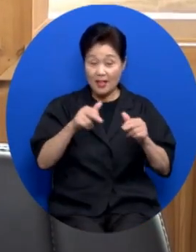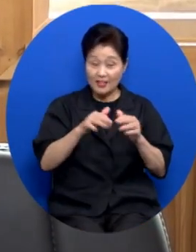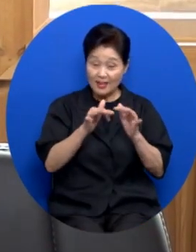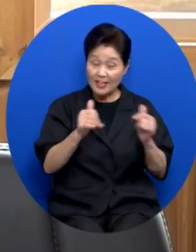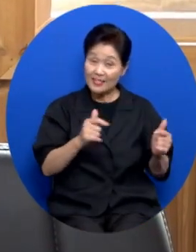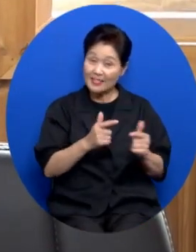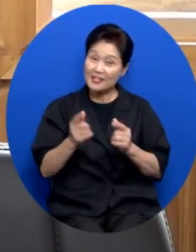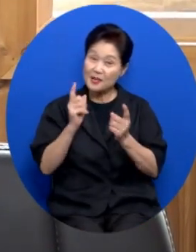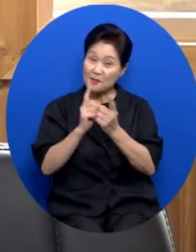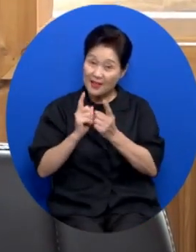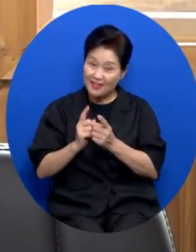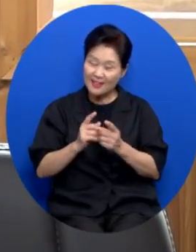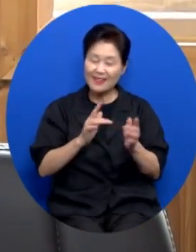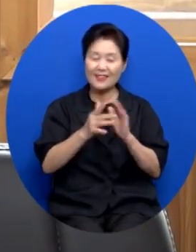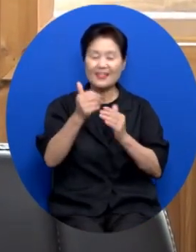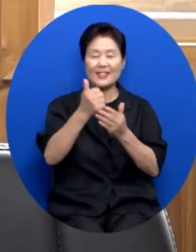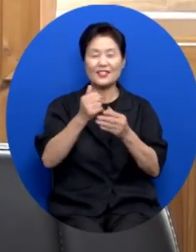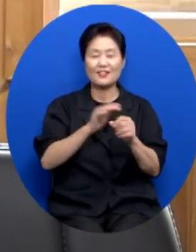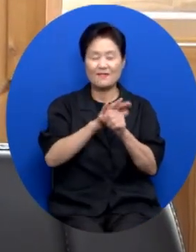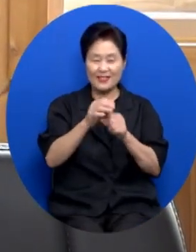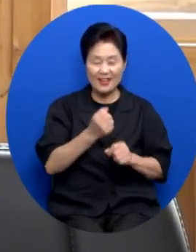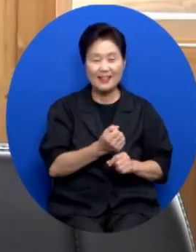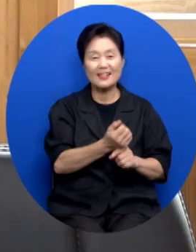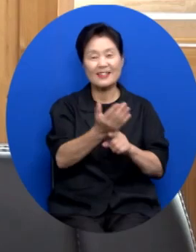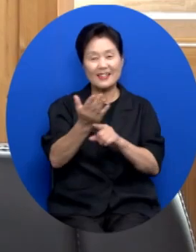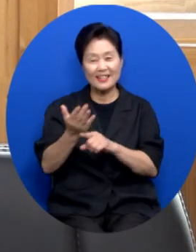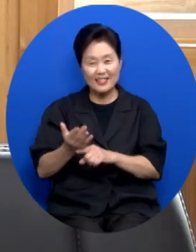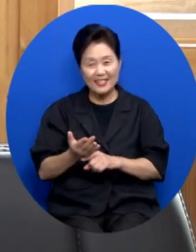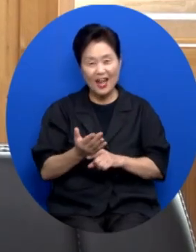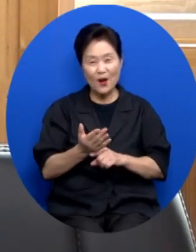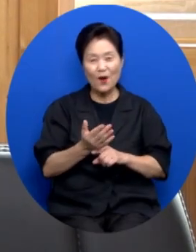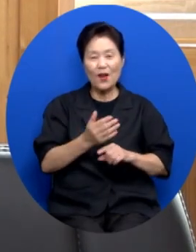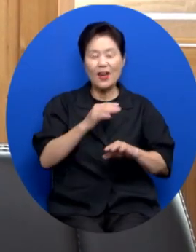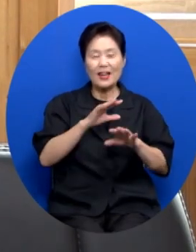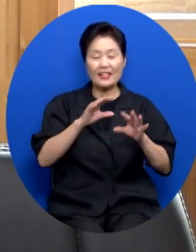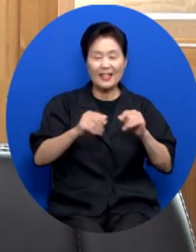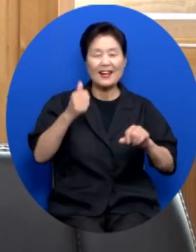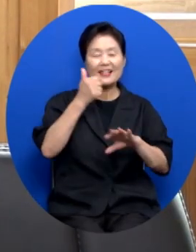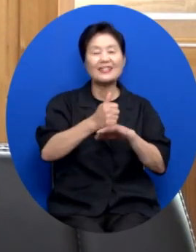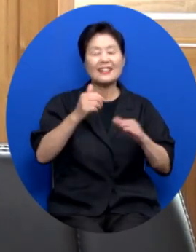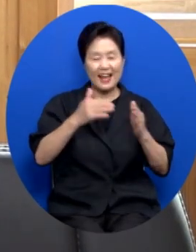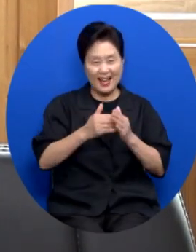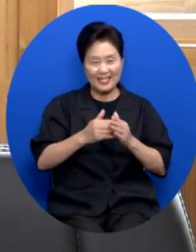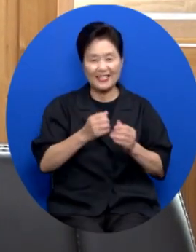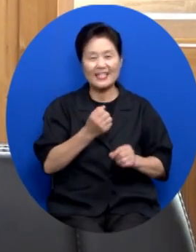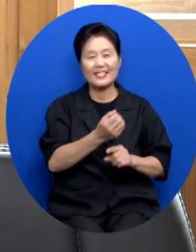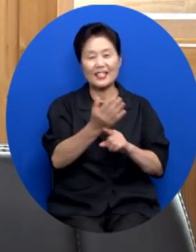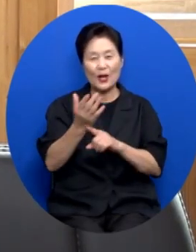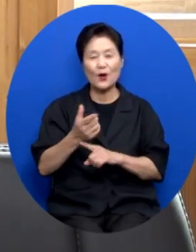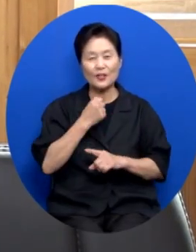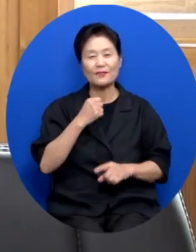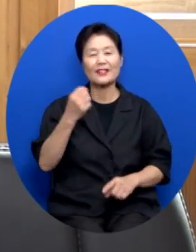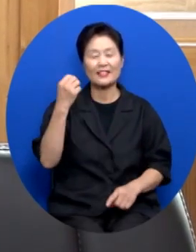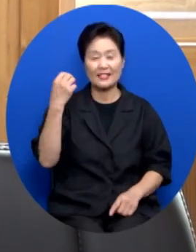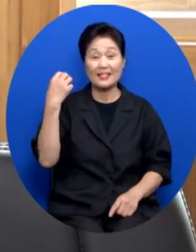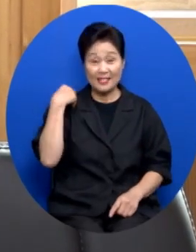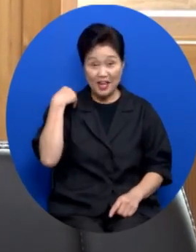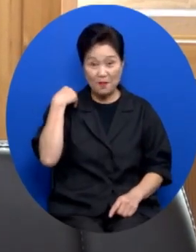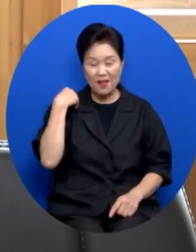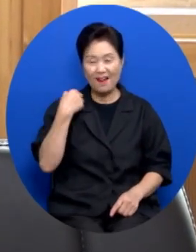사랑을 이들에게 전하고 끝까지 땅끝까지 전하는 그렇죠. 사명을 세우신 거죠. 그렇죠. 네. 그래서